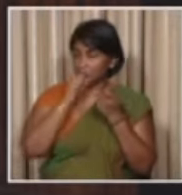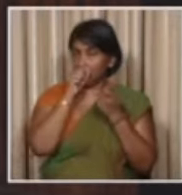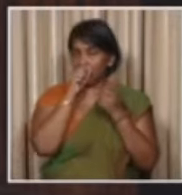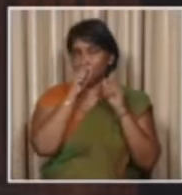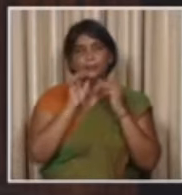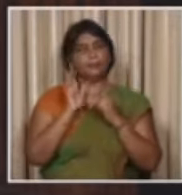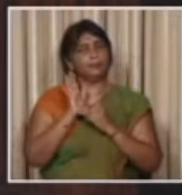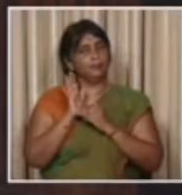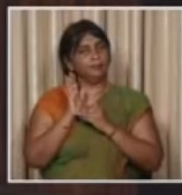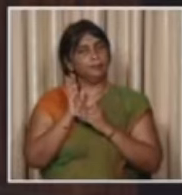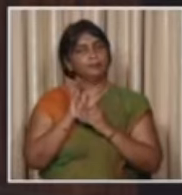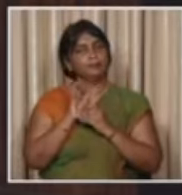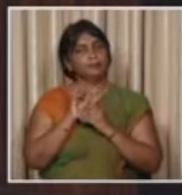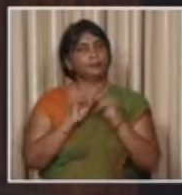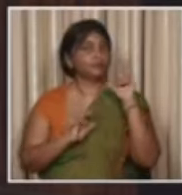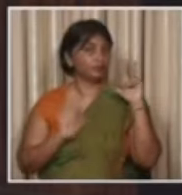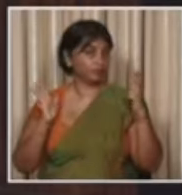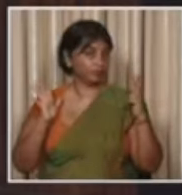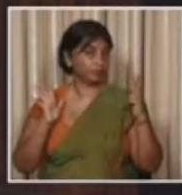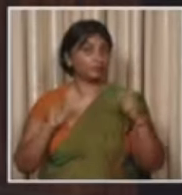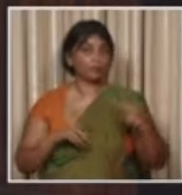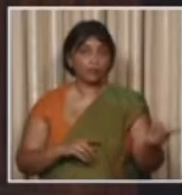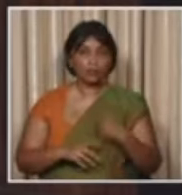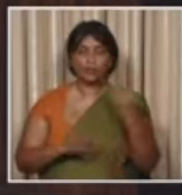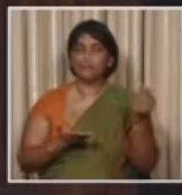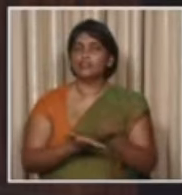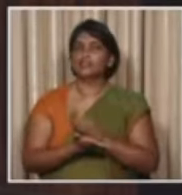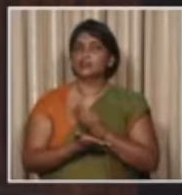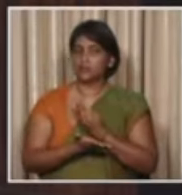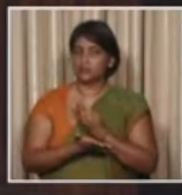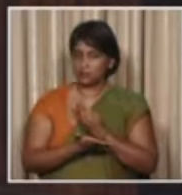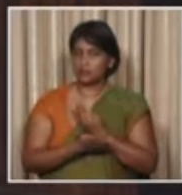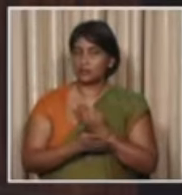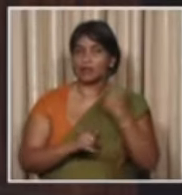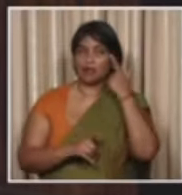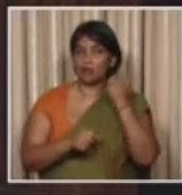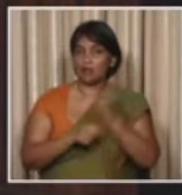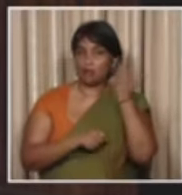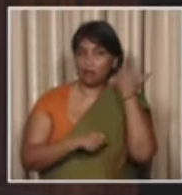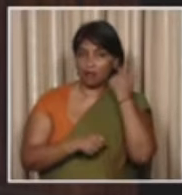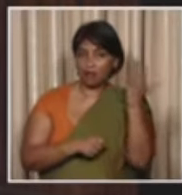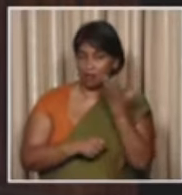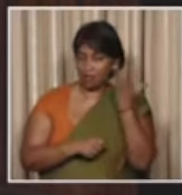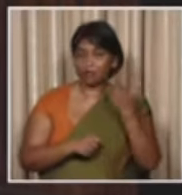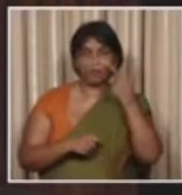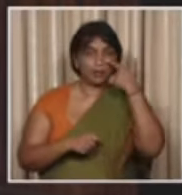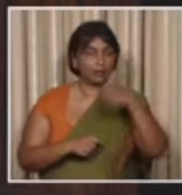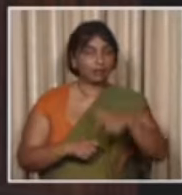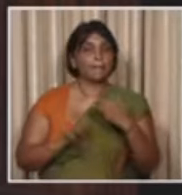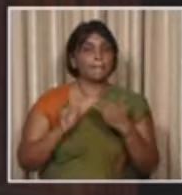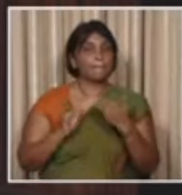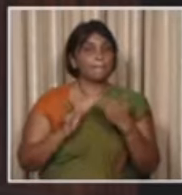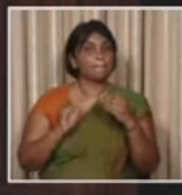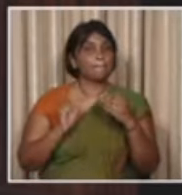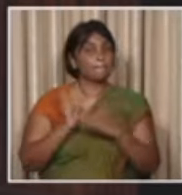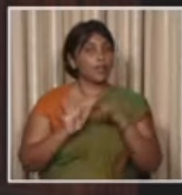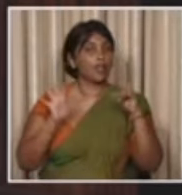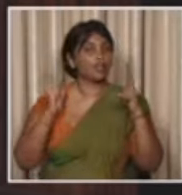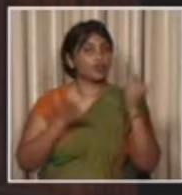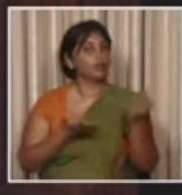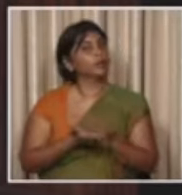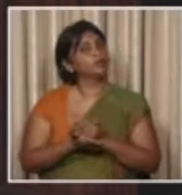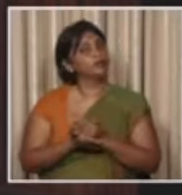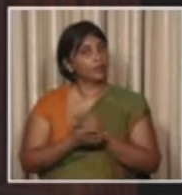මිලියන 80ක් දවසට ඉතුරු වෙනවා. ගල්ලංගරුව වලට ඉන්ධන වලට යන වියදමේ මිලියන 80ක් ඉතුරු